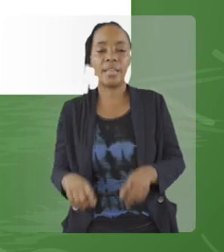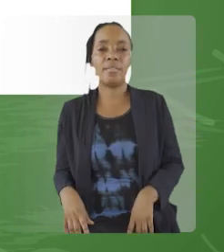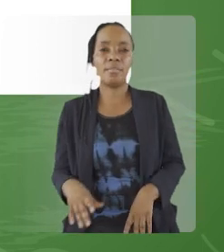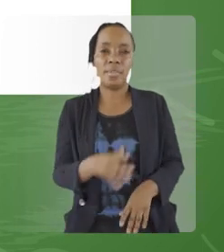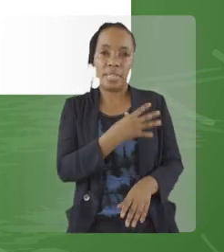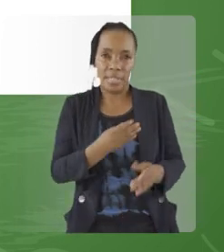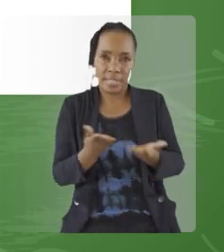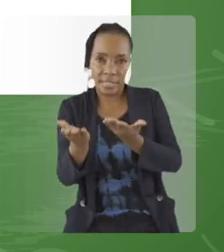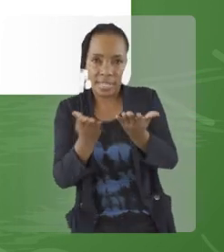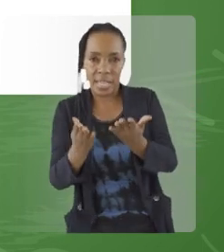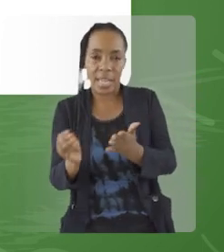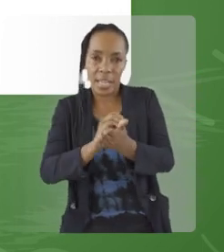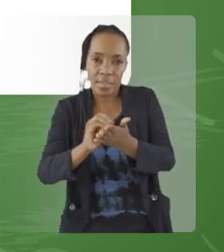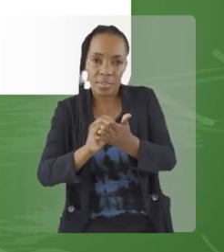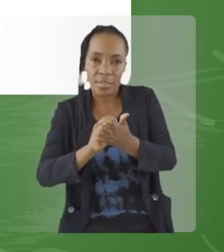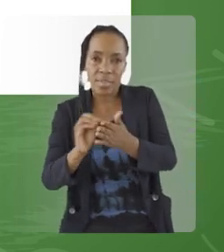nettoyer la plaie. »